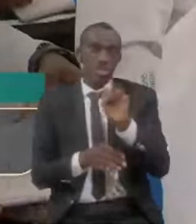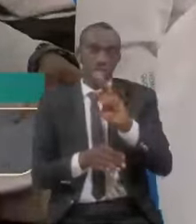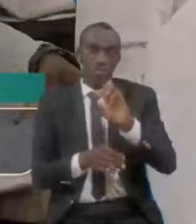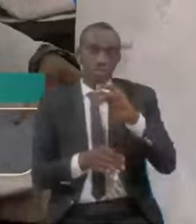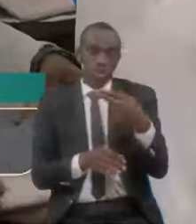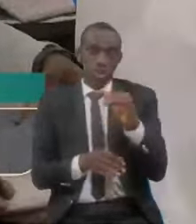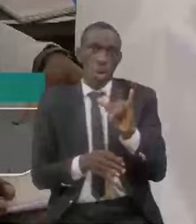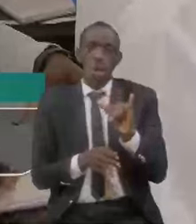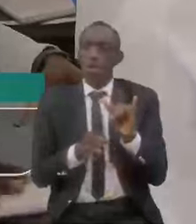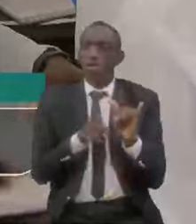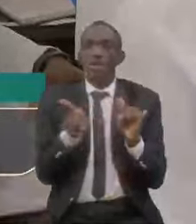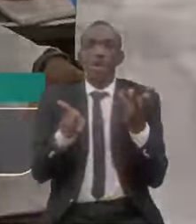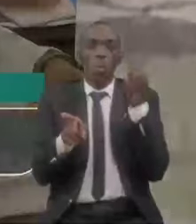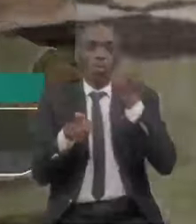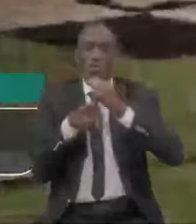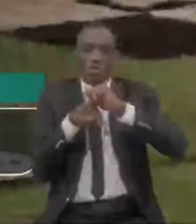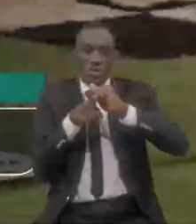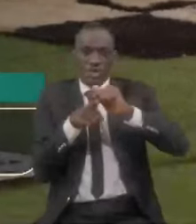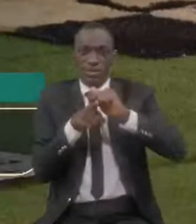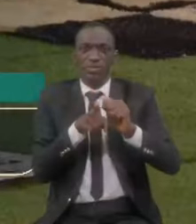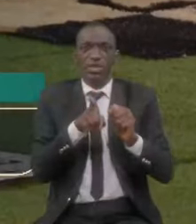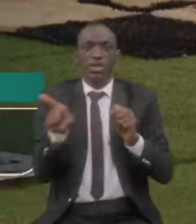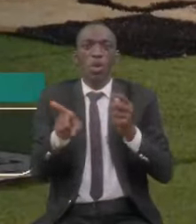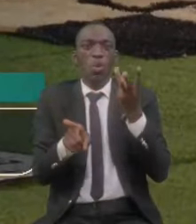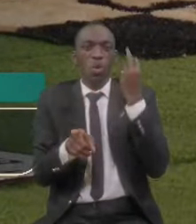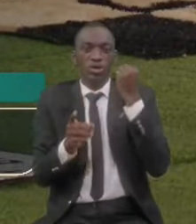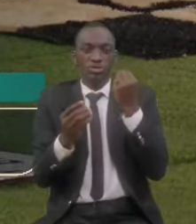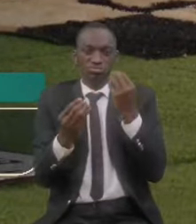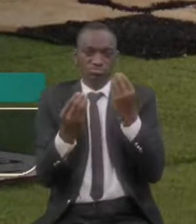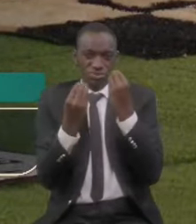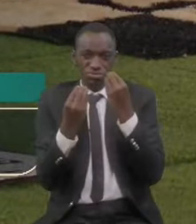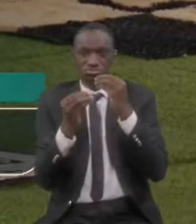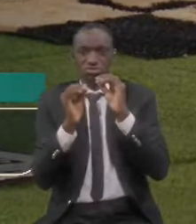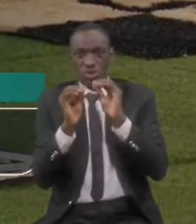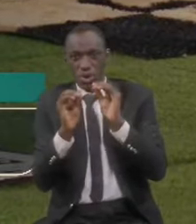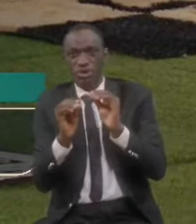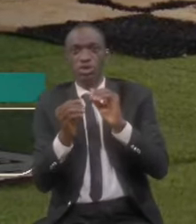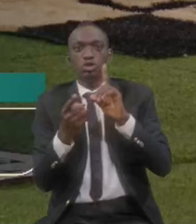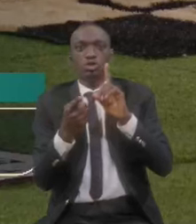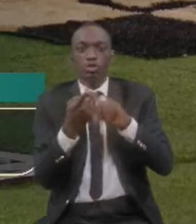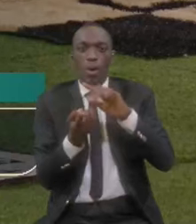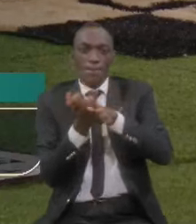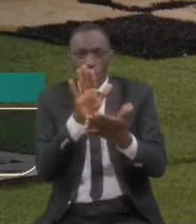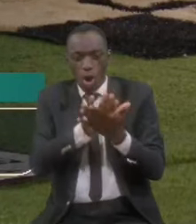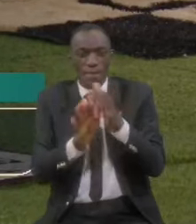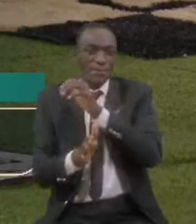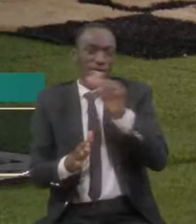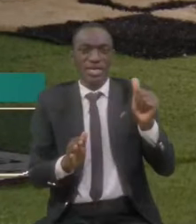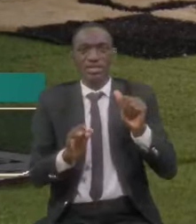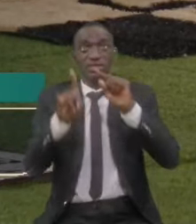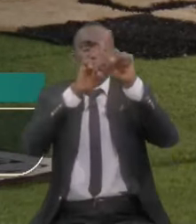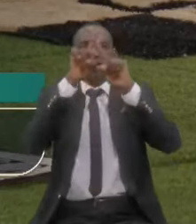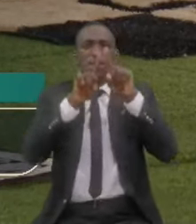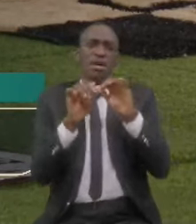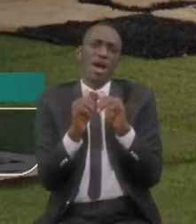a été guidé pour devenir une étoile. Comment? Comment est-ce que cela a été